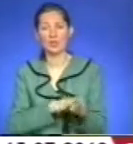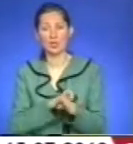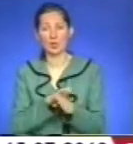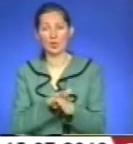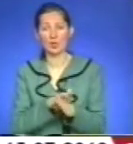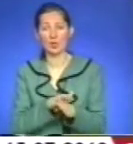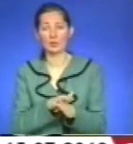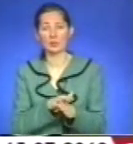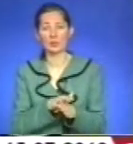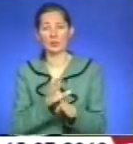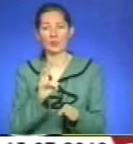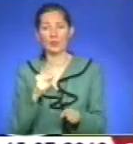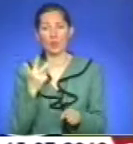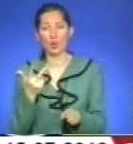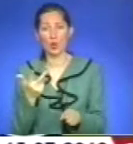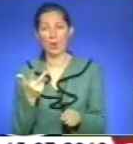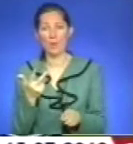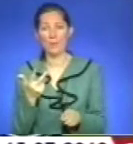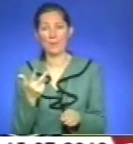здійснюється на трьох